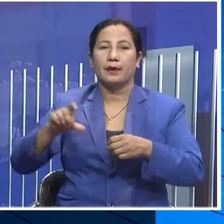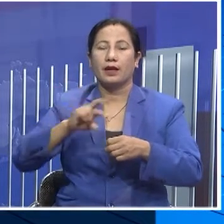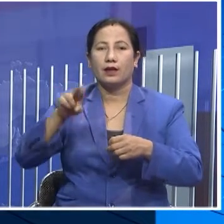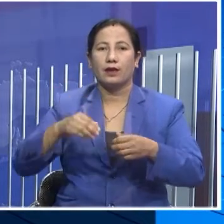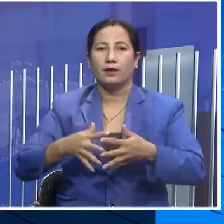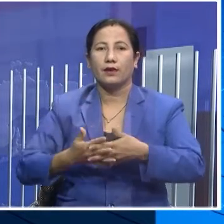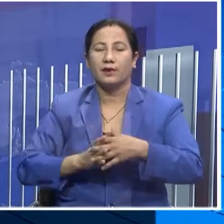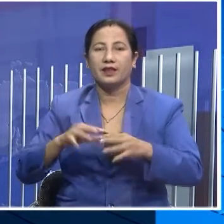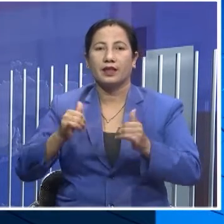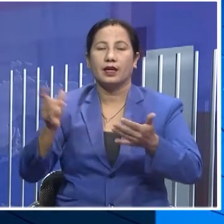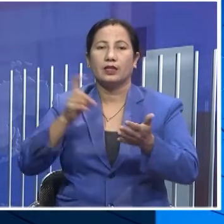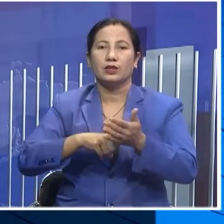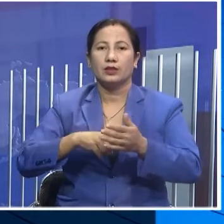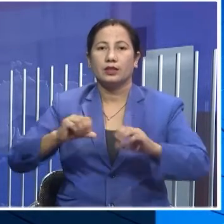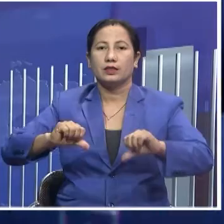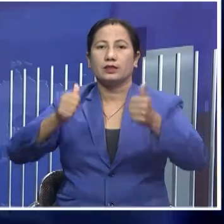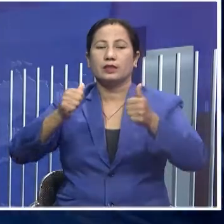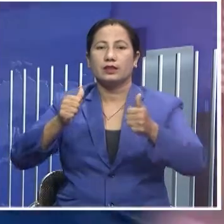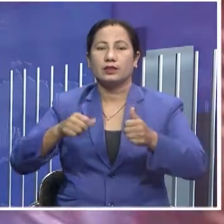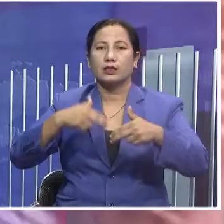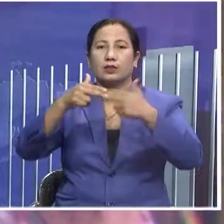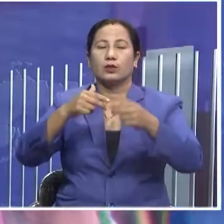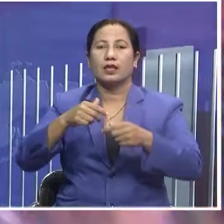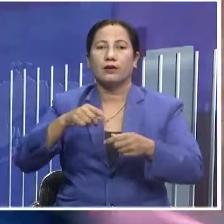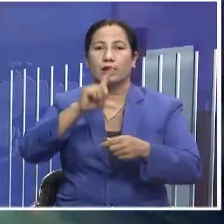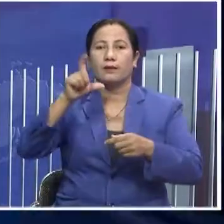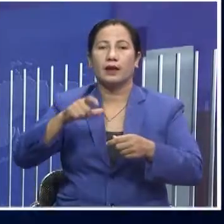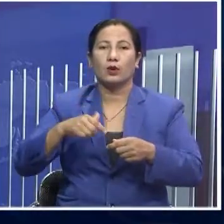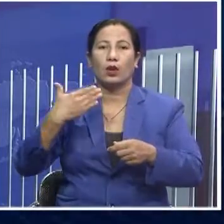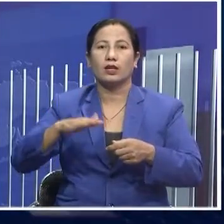जारी, जित दोहोर्याउने नेपालको लक्ष्य।